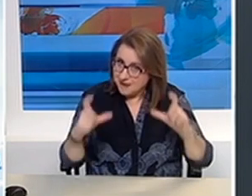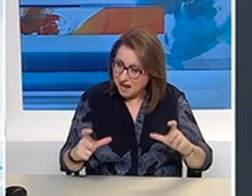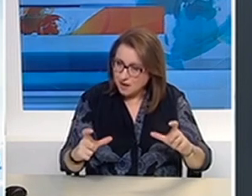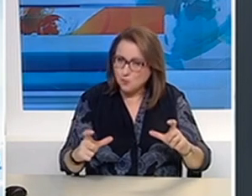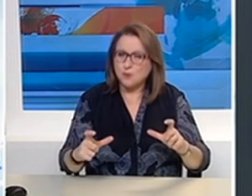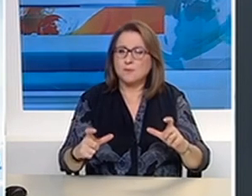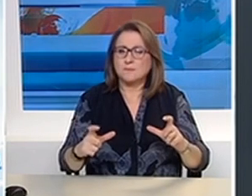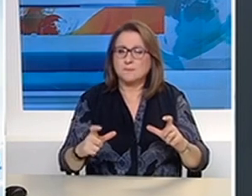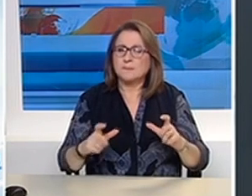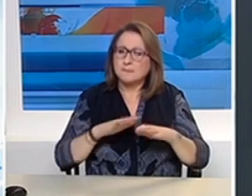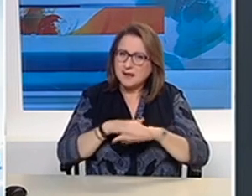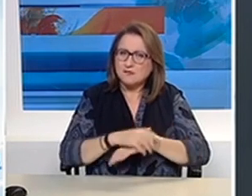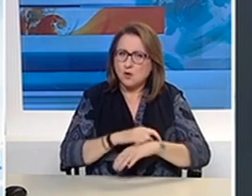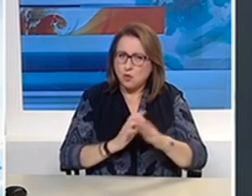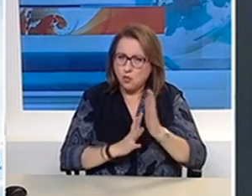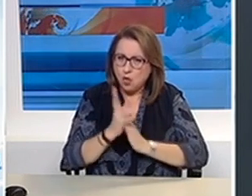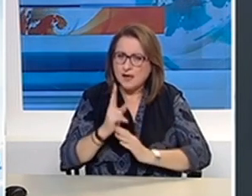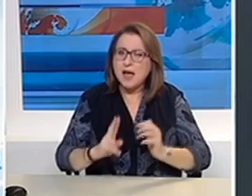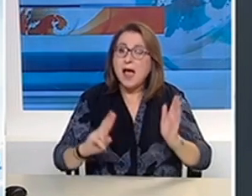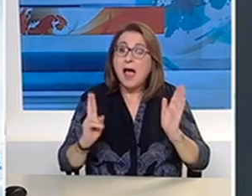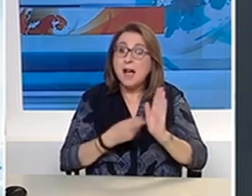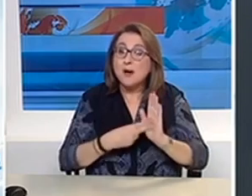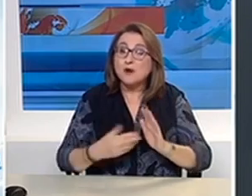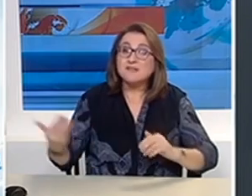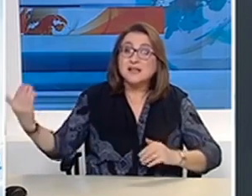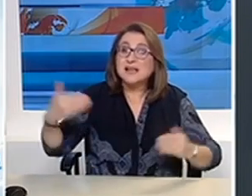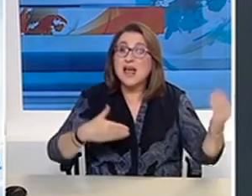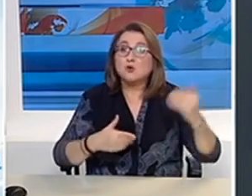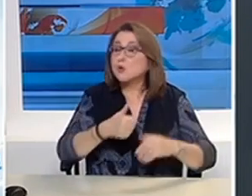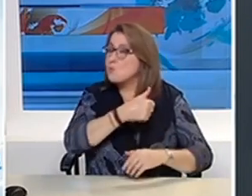2020 και τα μεσάνυχτα η προσωρινή απαγόρευση εισόδου στη χώρα μη Ευρωπαίων πολιτών.